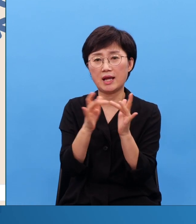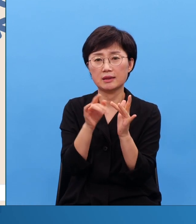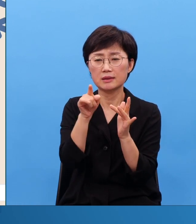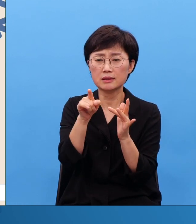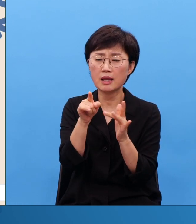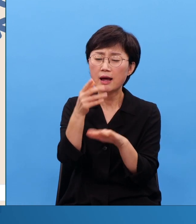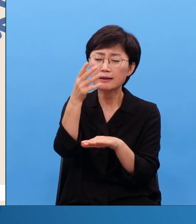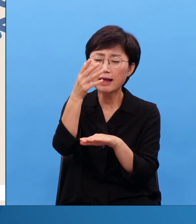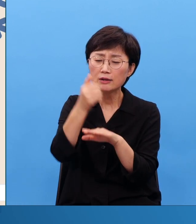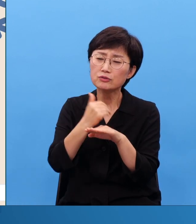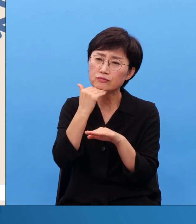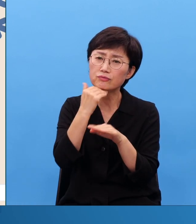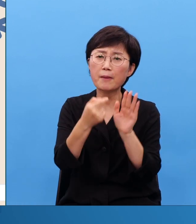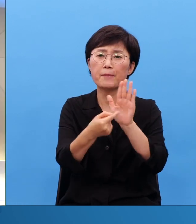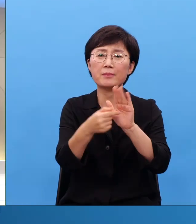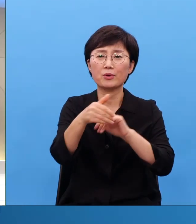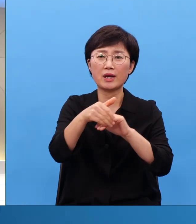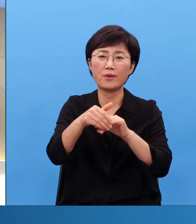추후 공개됩니다.